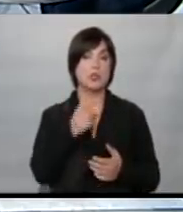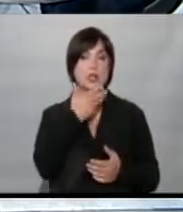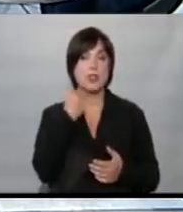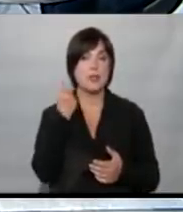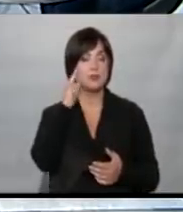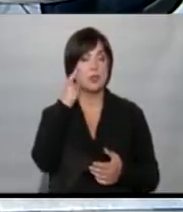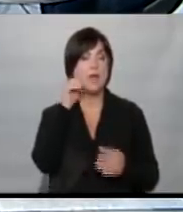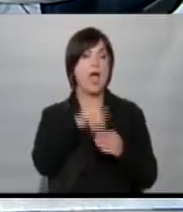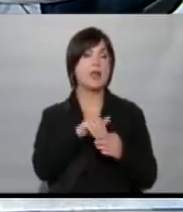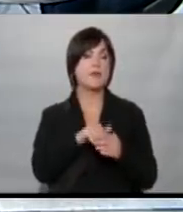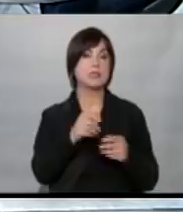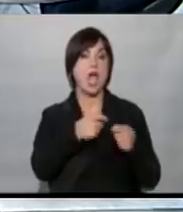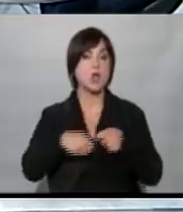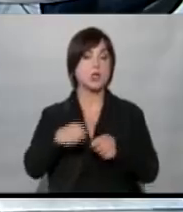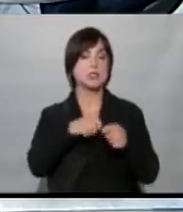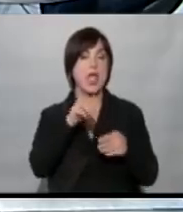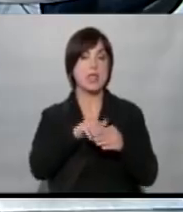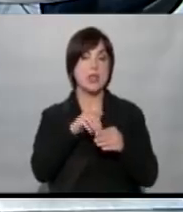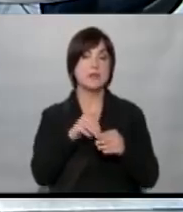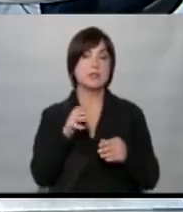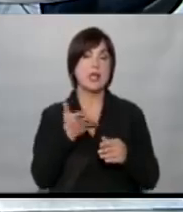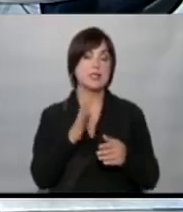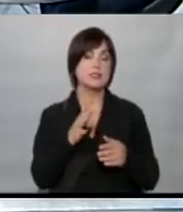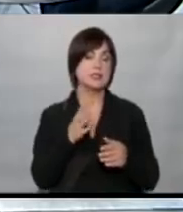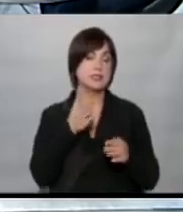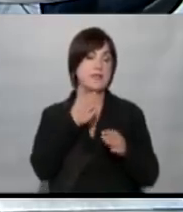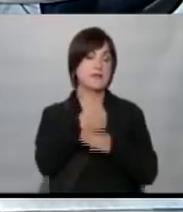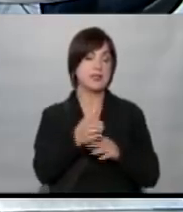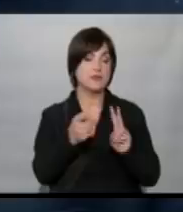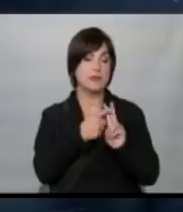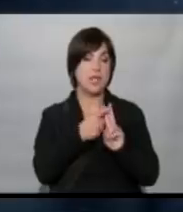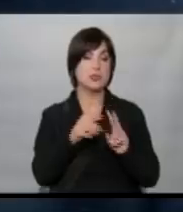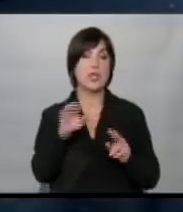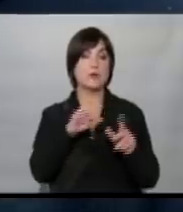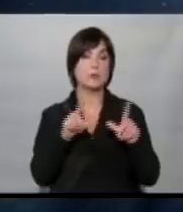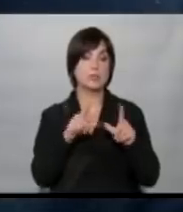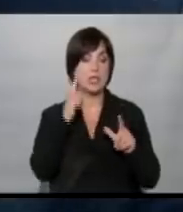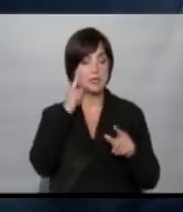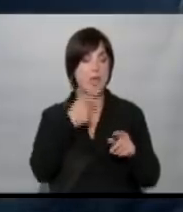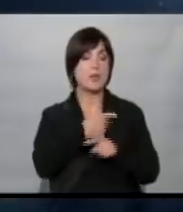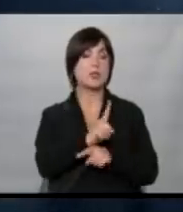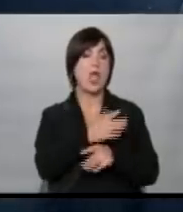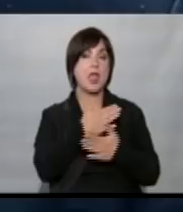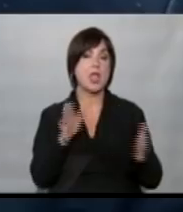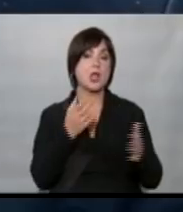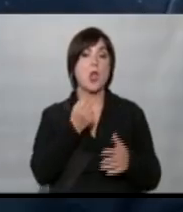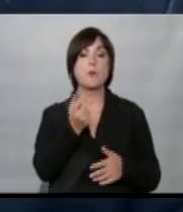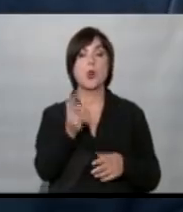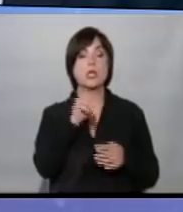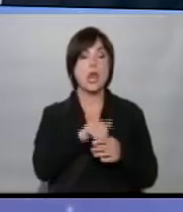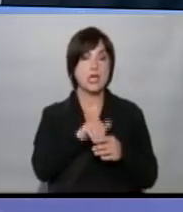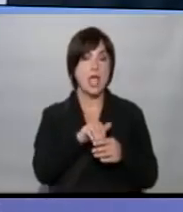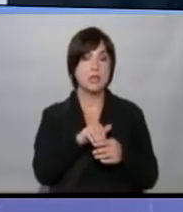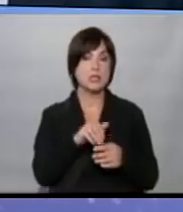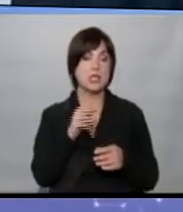референдумот. Мислам да организирате референдум дали сте за ЕУ или за НАТО. Ги знаеме резултатите, најголемиот број од граѓаните, тоа